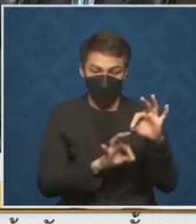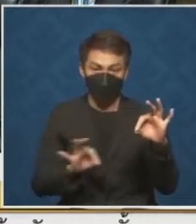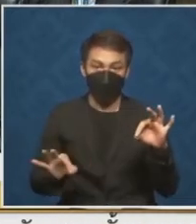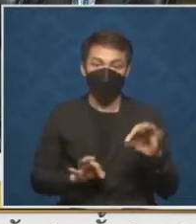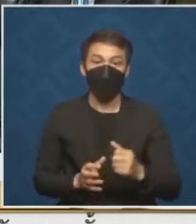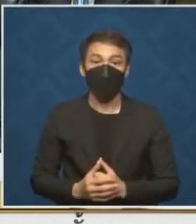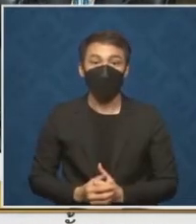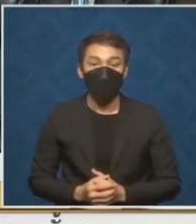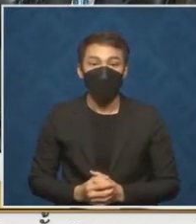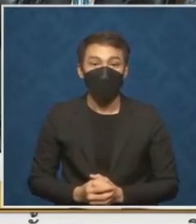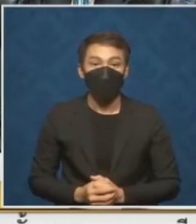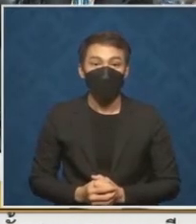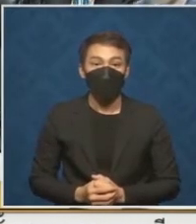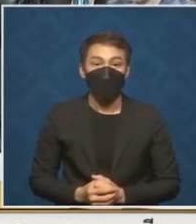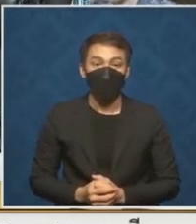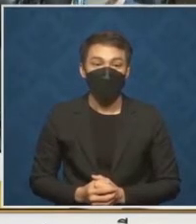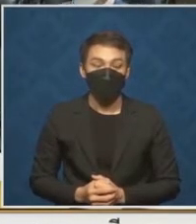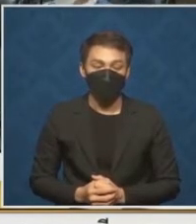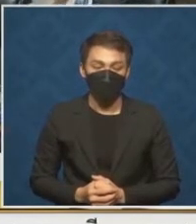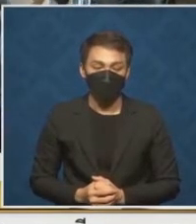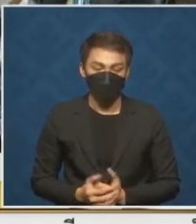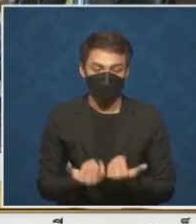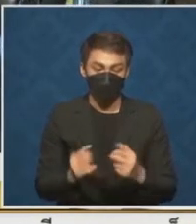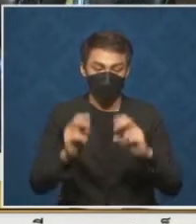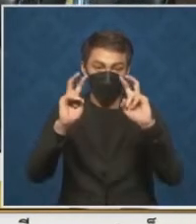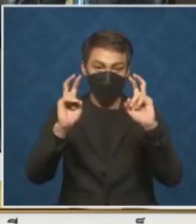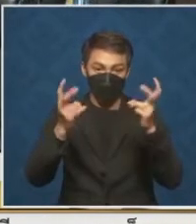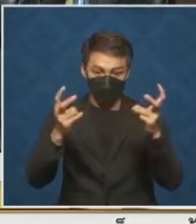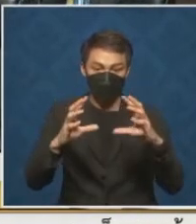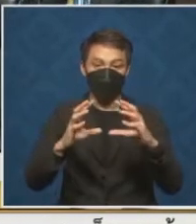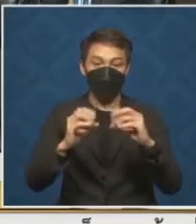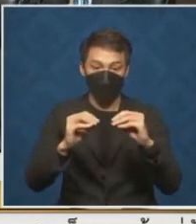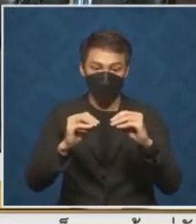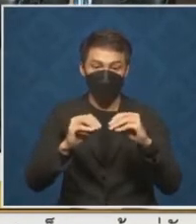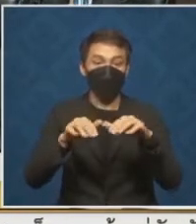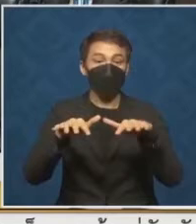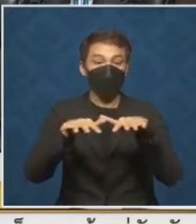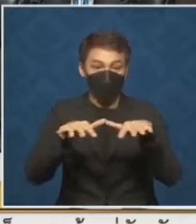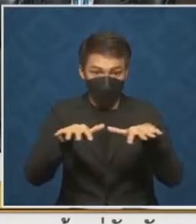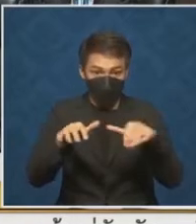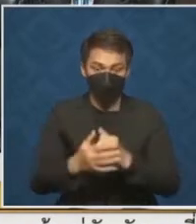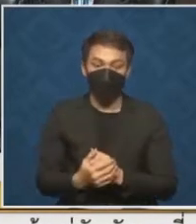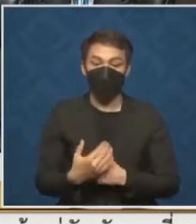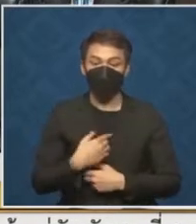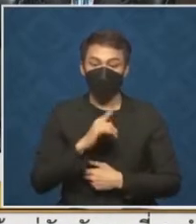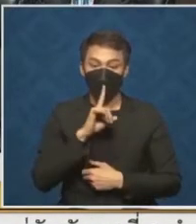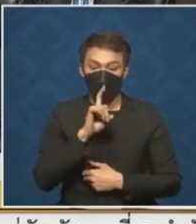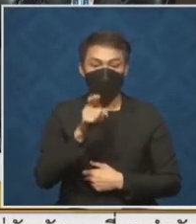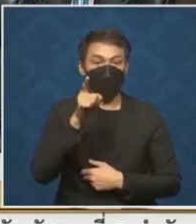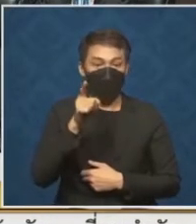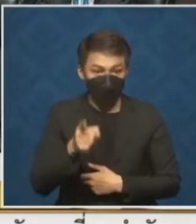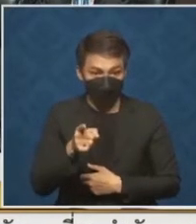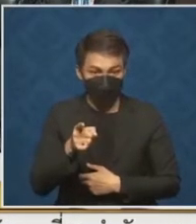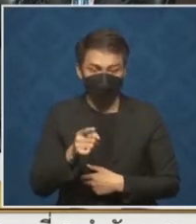เต็มยศอิอิขอเปิดอภิปรายทั่วไปเพื่อซักถามข้อเท็จจริงหรือเสนอแนะปัญหาต่อ